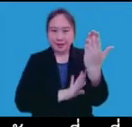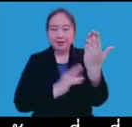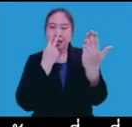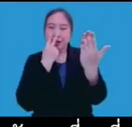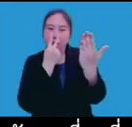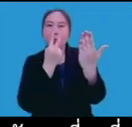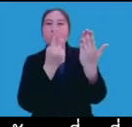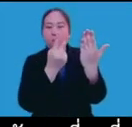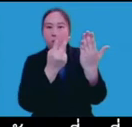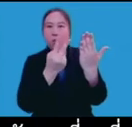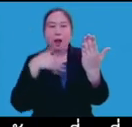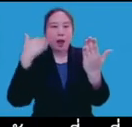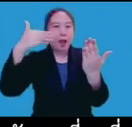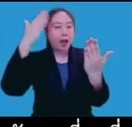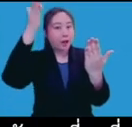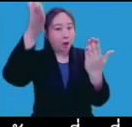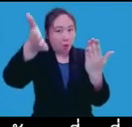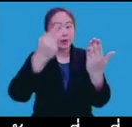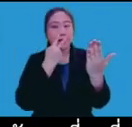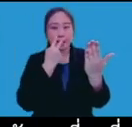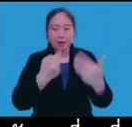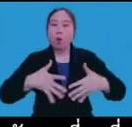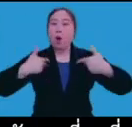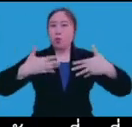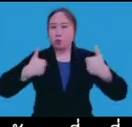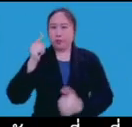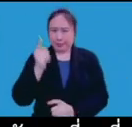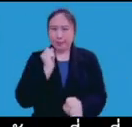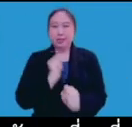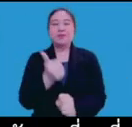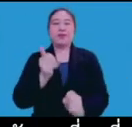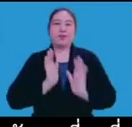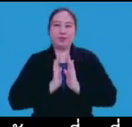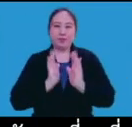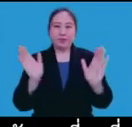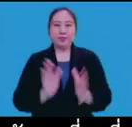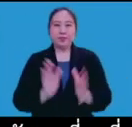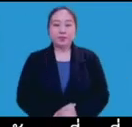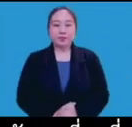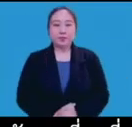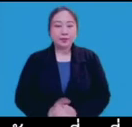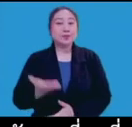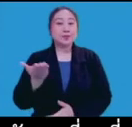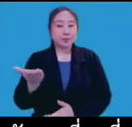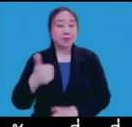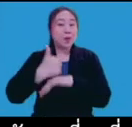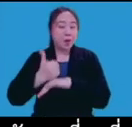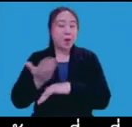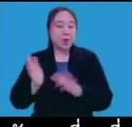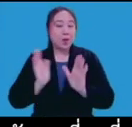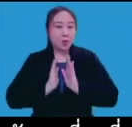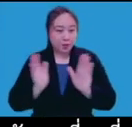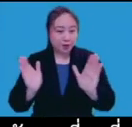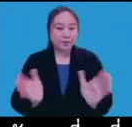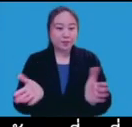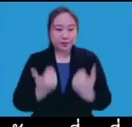เห็นทางสว่างแล้วก็เห็นอนาคตที่จะมีความสุขอย่างแท้จริงค่ะขอบคุณค่ะ ครับขอบคุณท่านผอ.มนทิรามากนะครับ